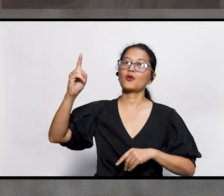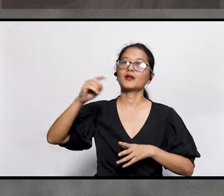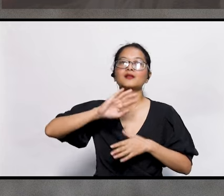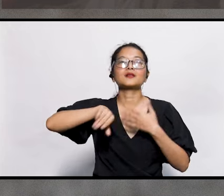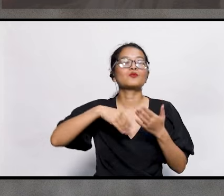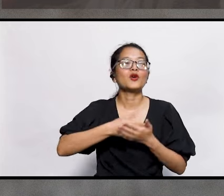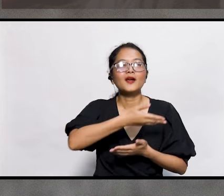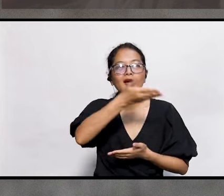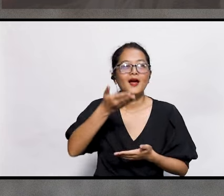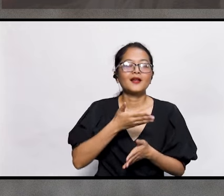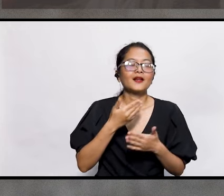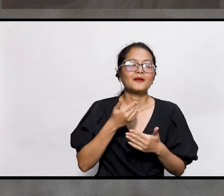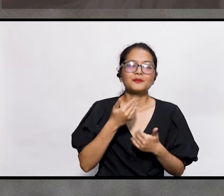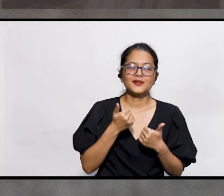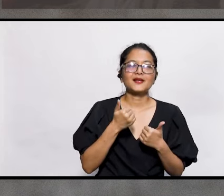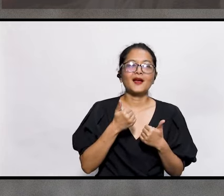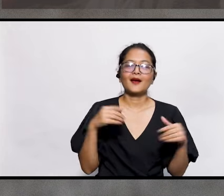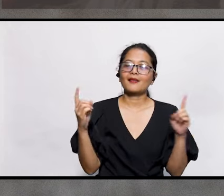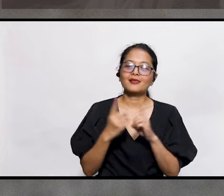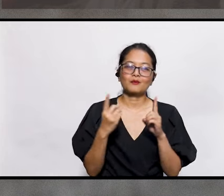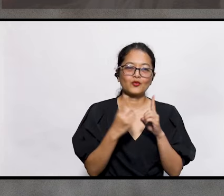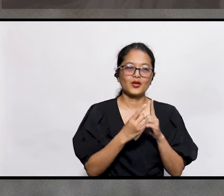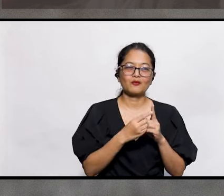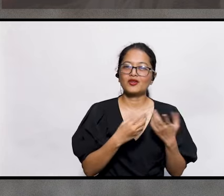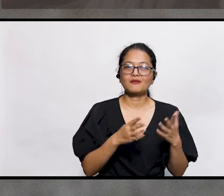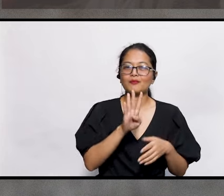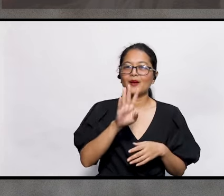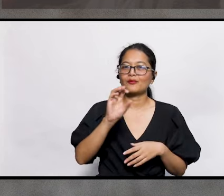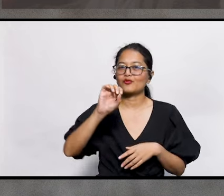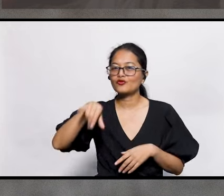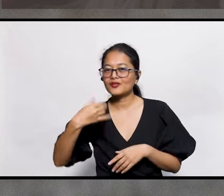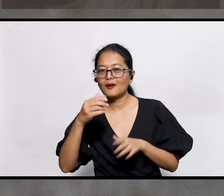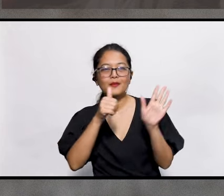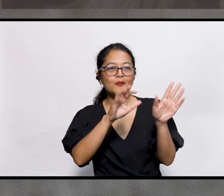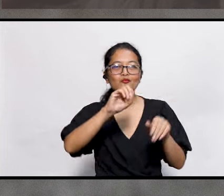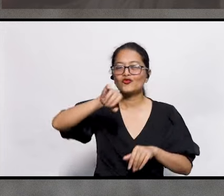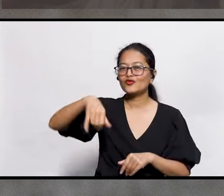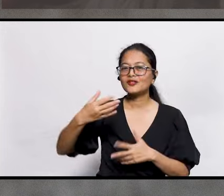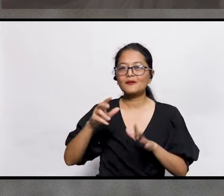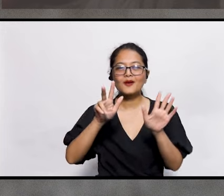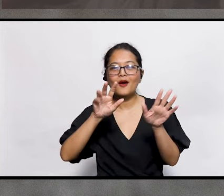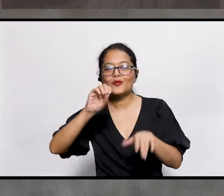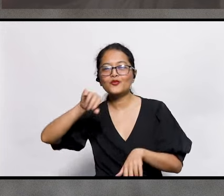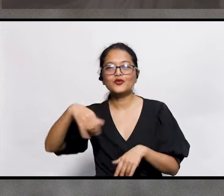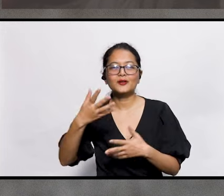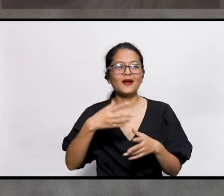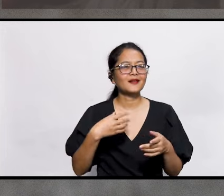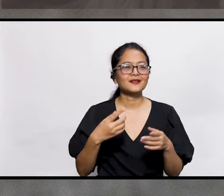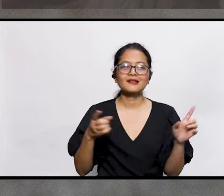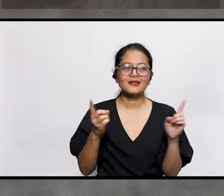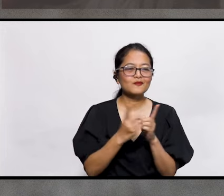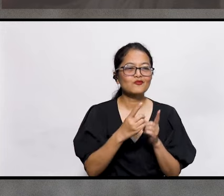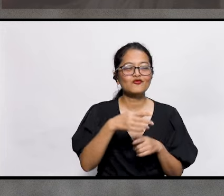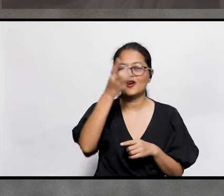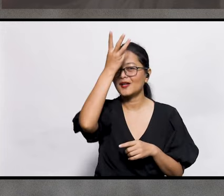menghadapi setiap hari 40 jam 60 jam 80 jam you tidak tembus dengan raja-raja